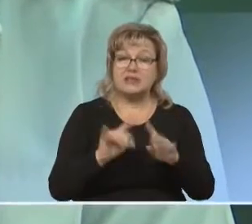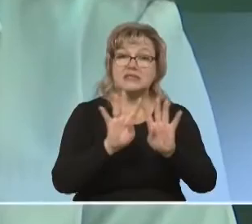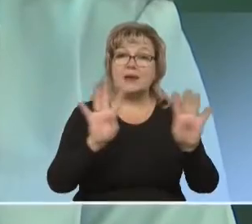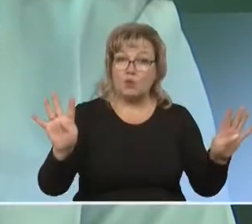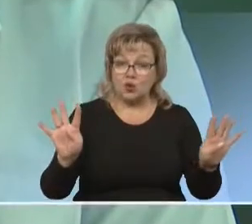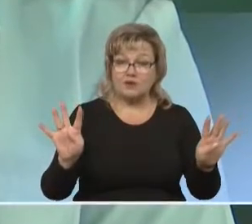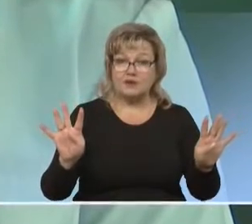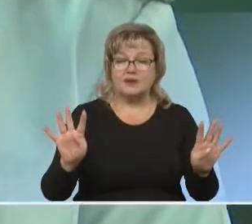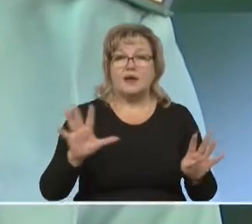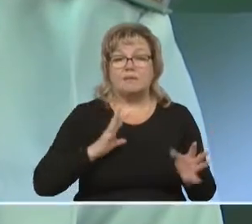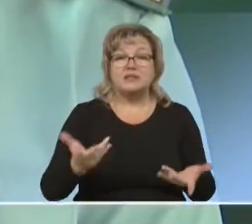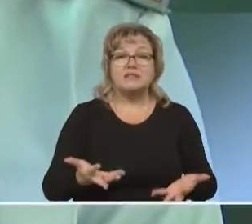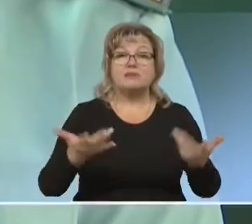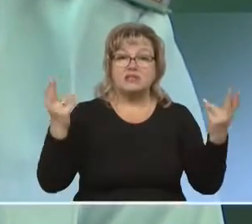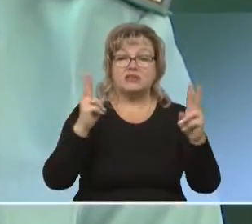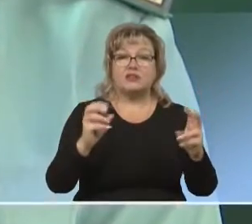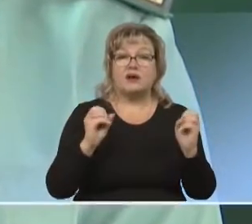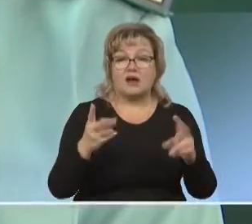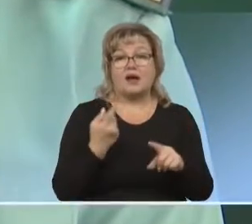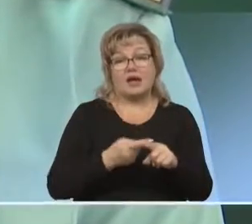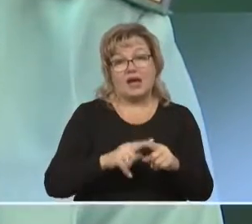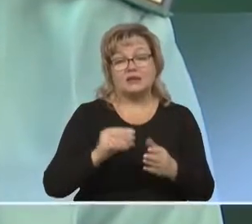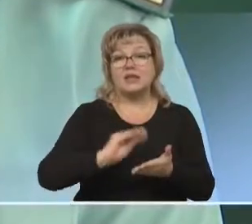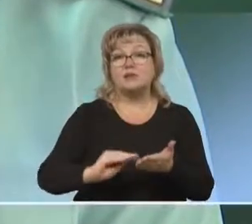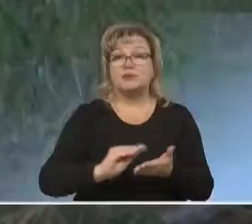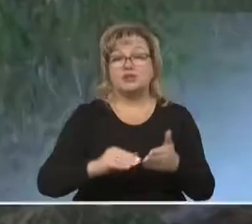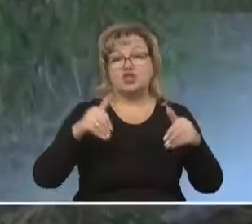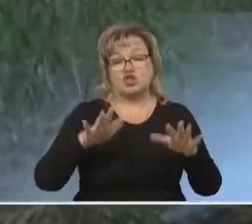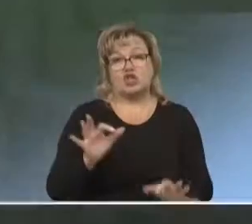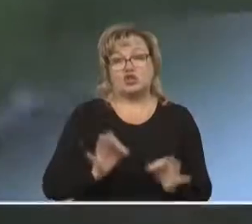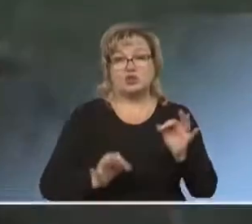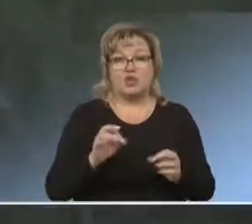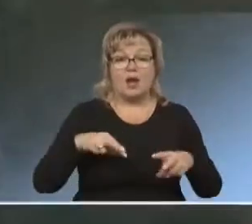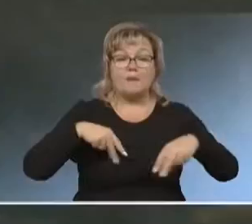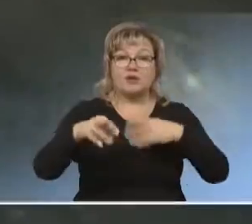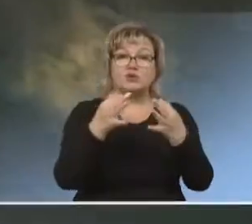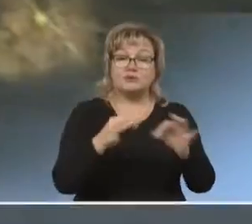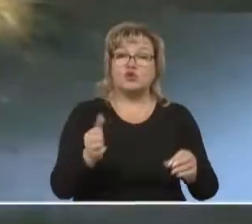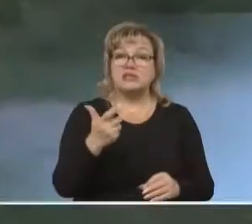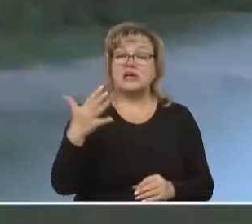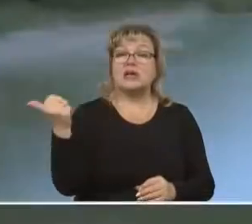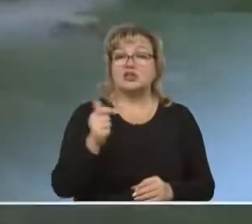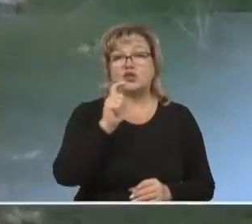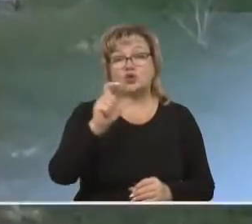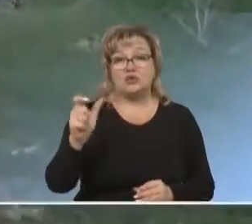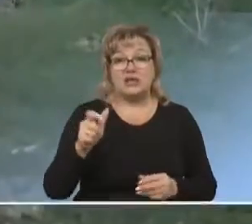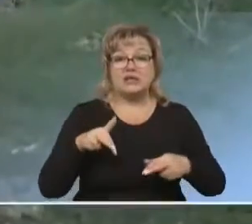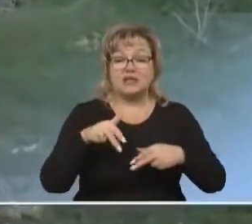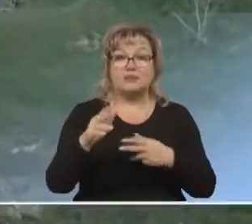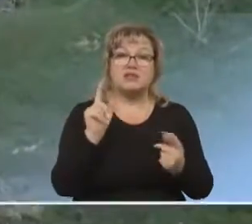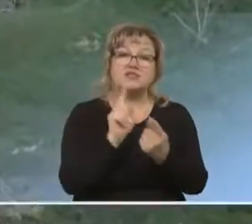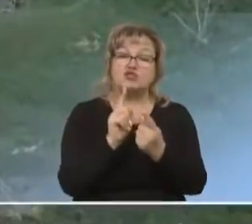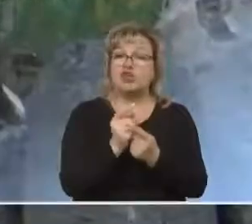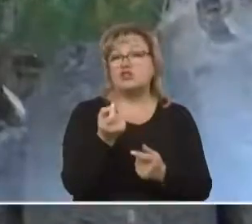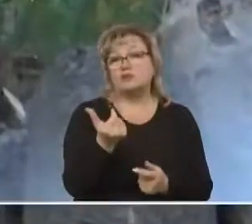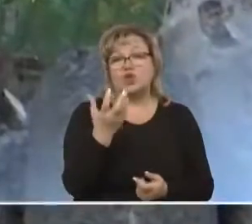да, был демонтирован, как это и предписывало решение суда. Проход свободен уже несколько недель, но людей на тропинке встречается